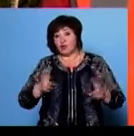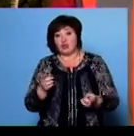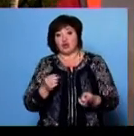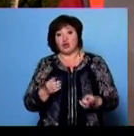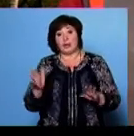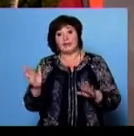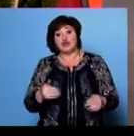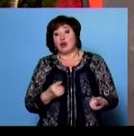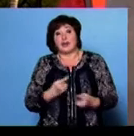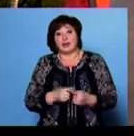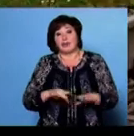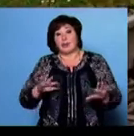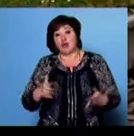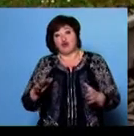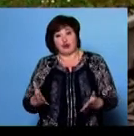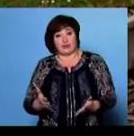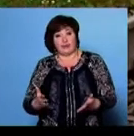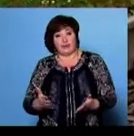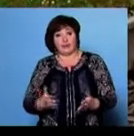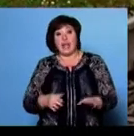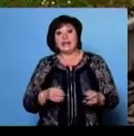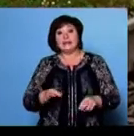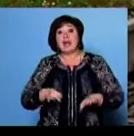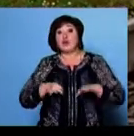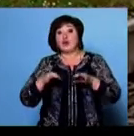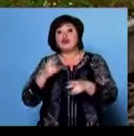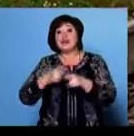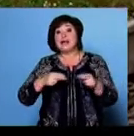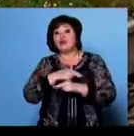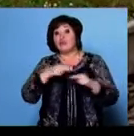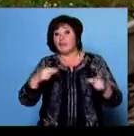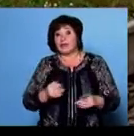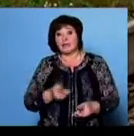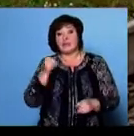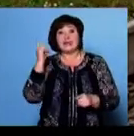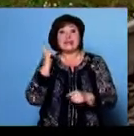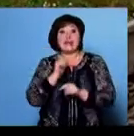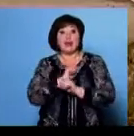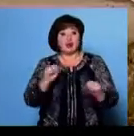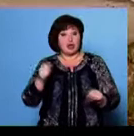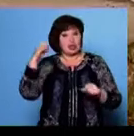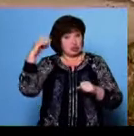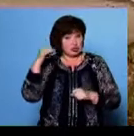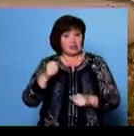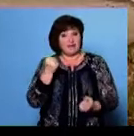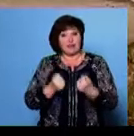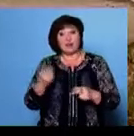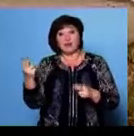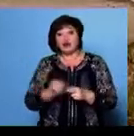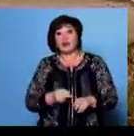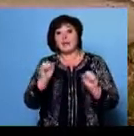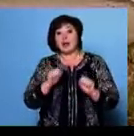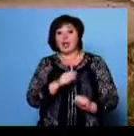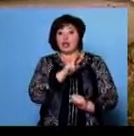избежать каких-то происшествий. За проезд железнодорожного переезда при запрещающих сигналах водителям грозит лишение прав от 3 до